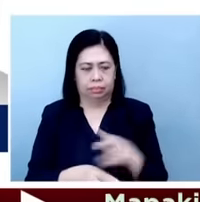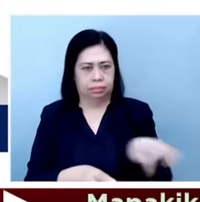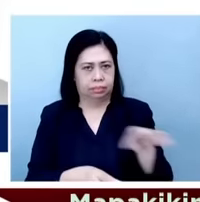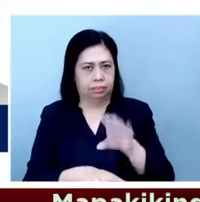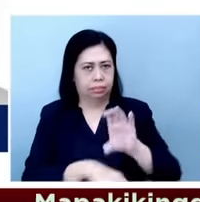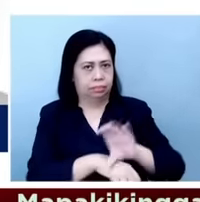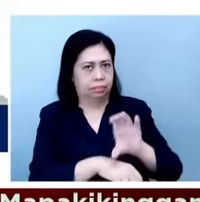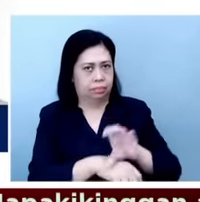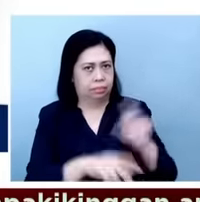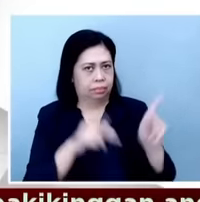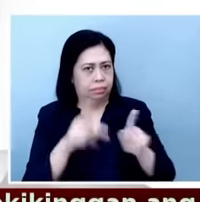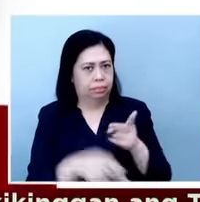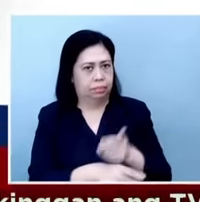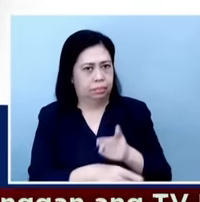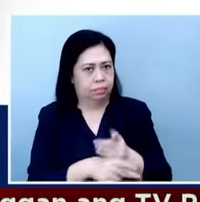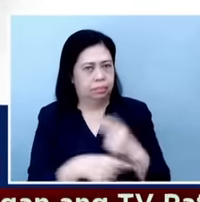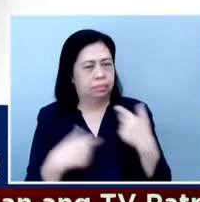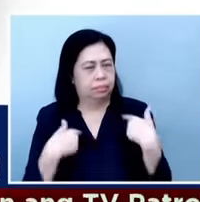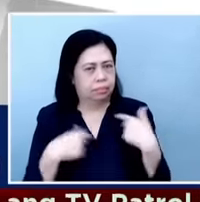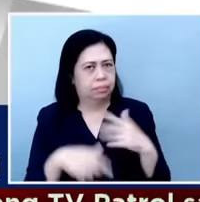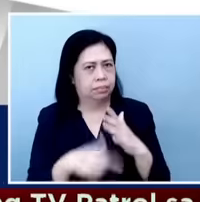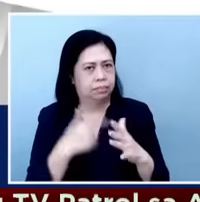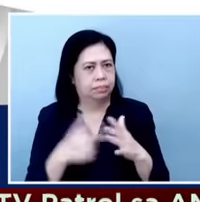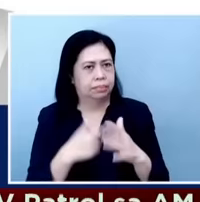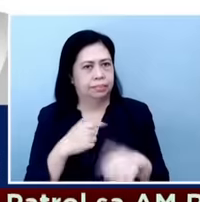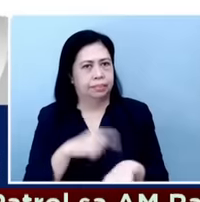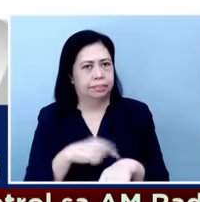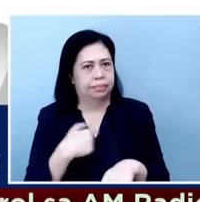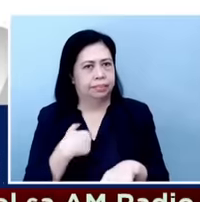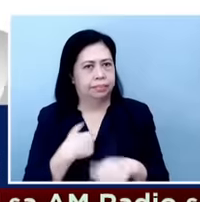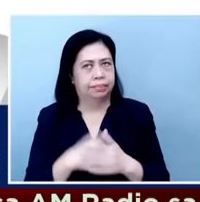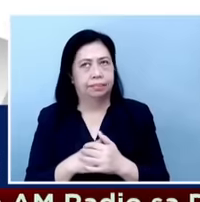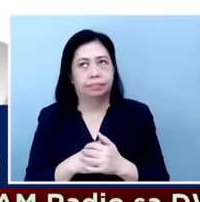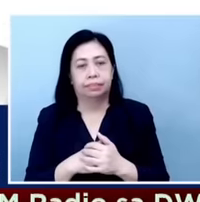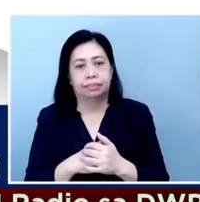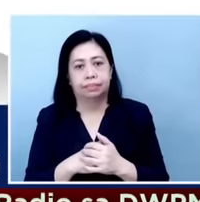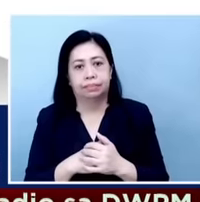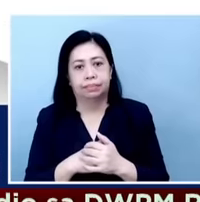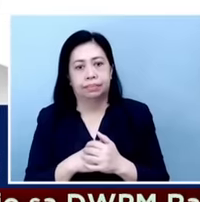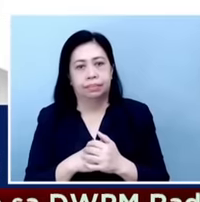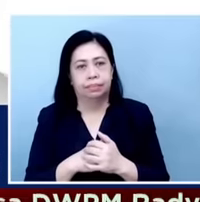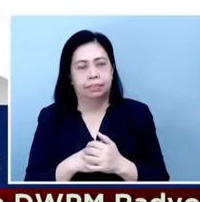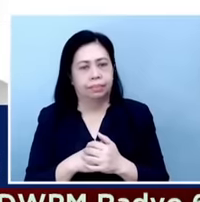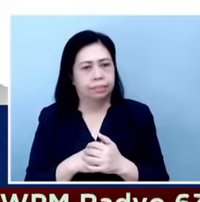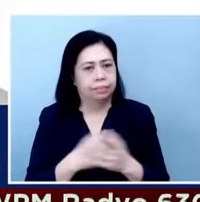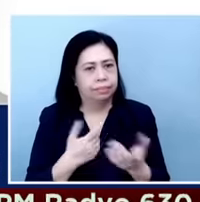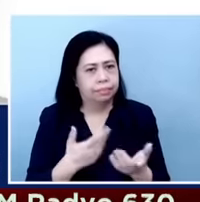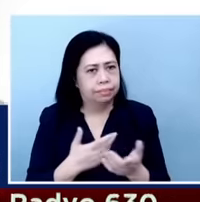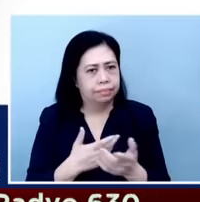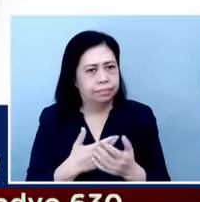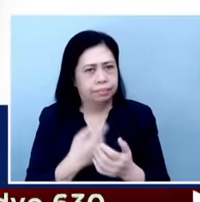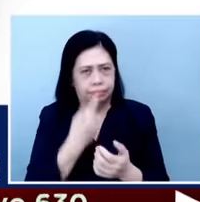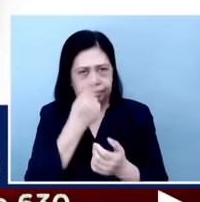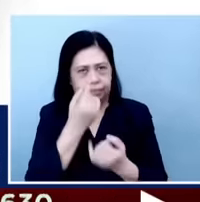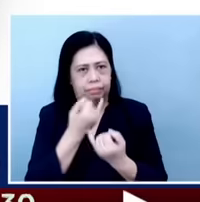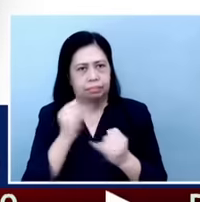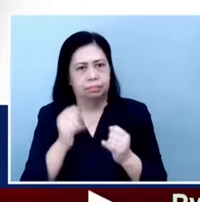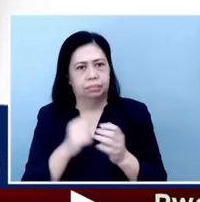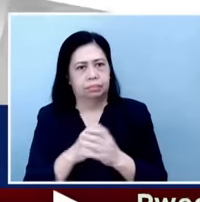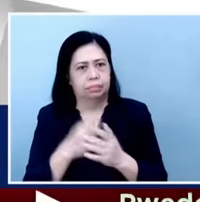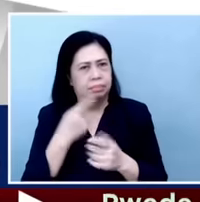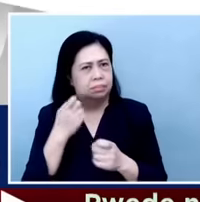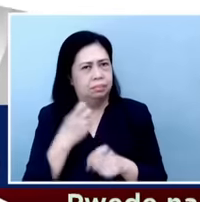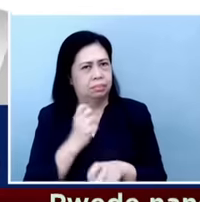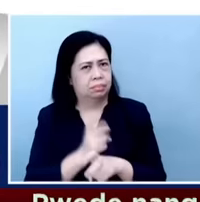of people. There are times na I would even weep alone. Dahil ang hirap